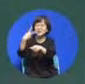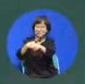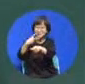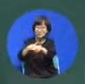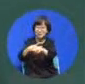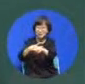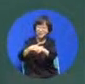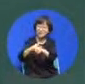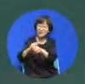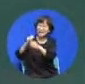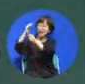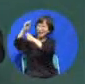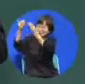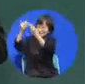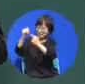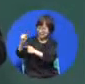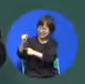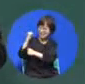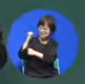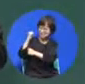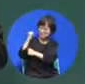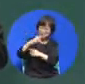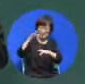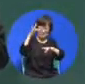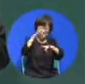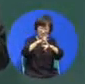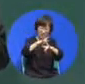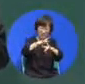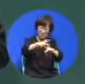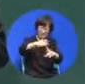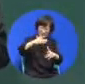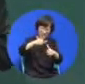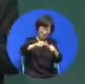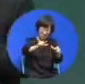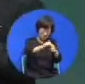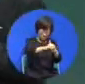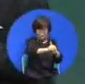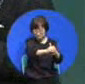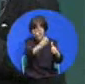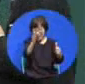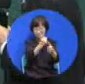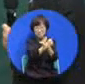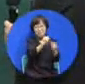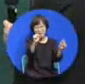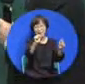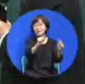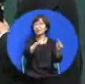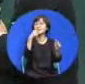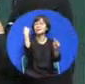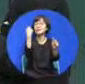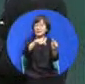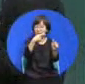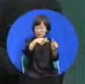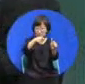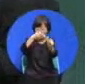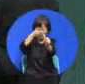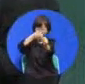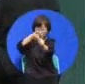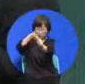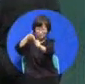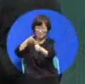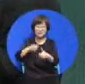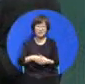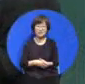얻어서 흑암에서 해방되는 걸 가르쳐라. The school teachers can do a lot of things, but they can't do this. You need to help them with